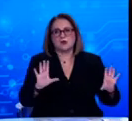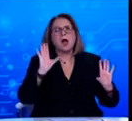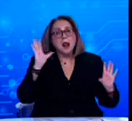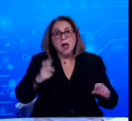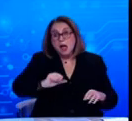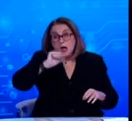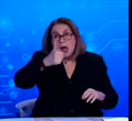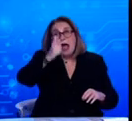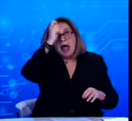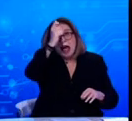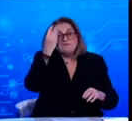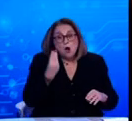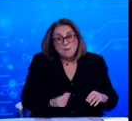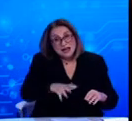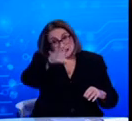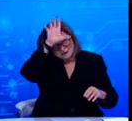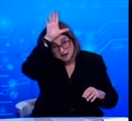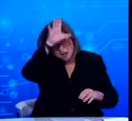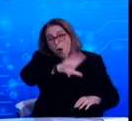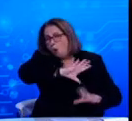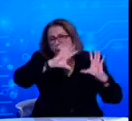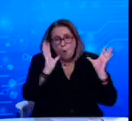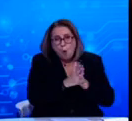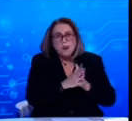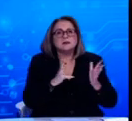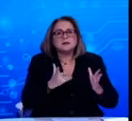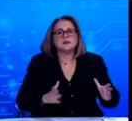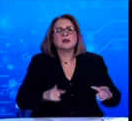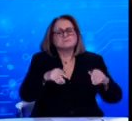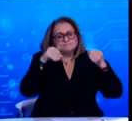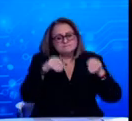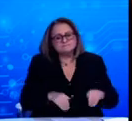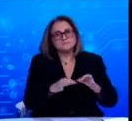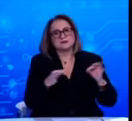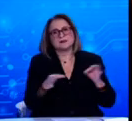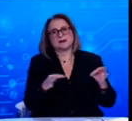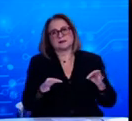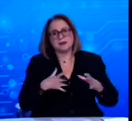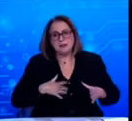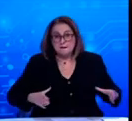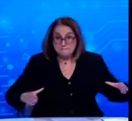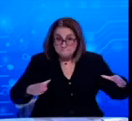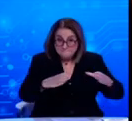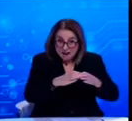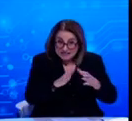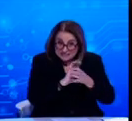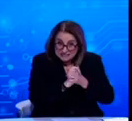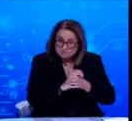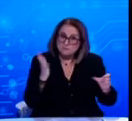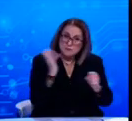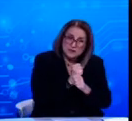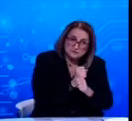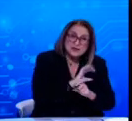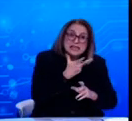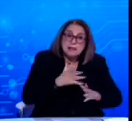του. Μαζί θα πετύχουμε και πάλι ή μαζί θα χάσουμε την ευκαιρία. Έχοντας τη θετική εμπειρία της άνοιξης,